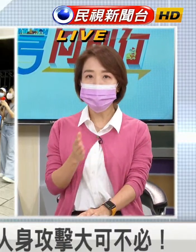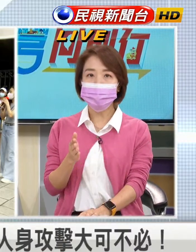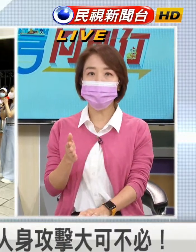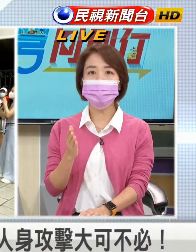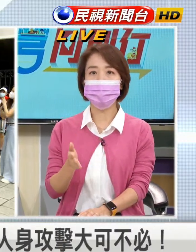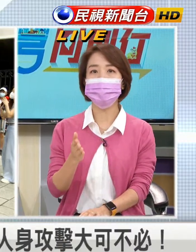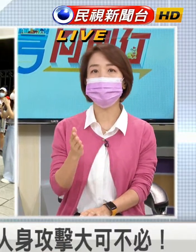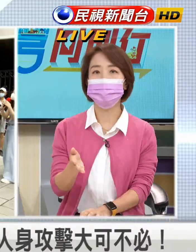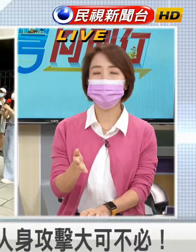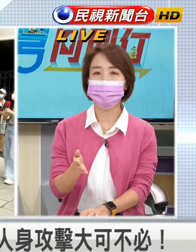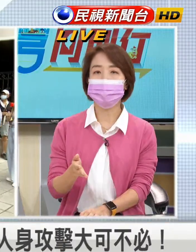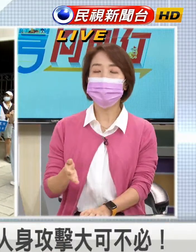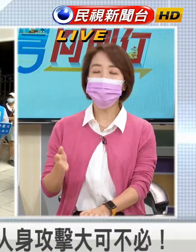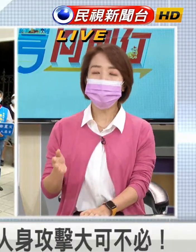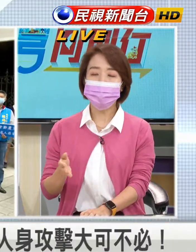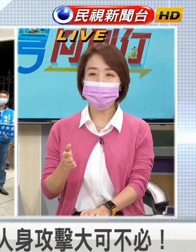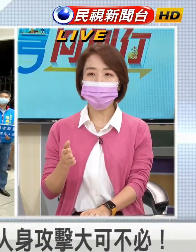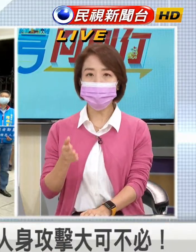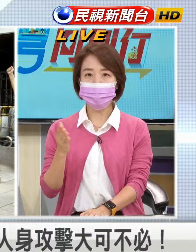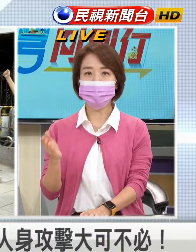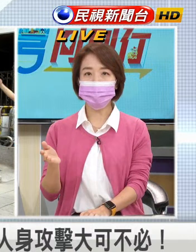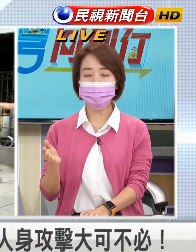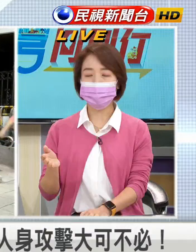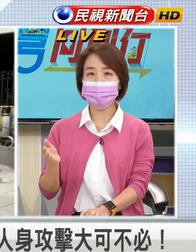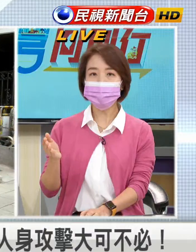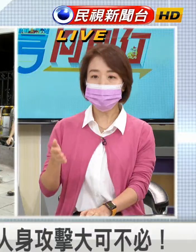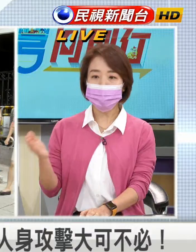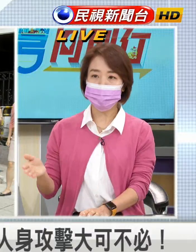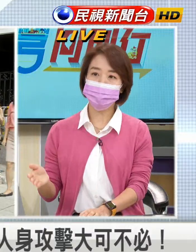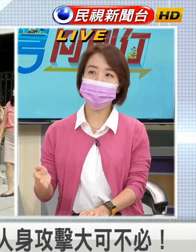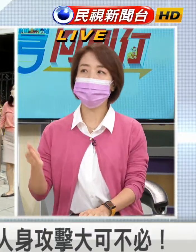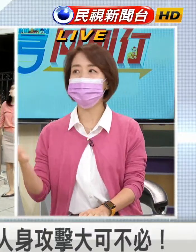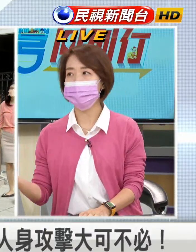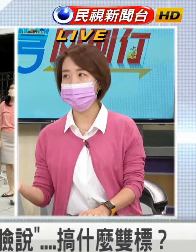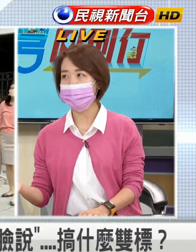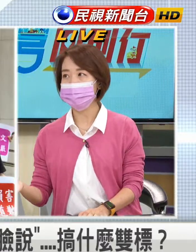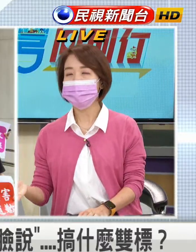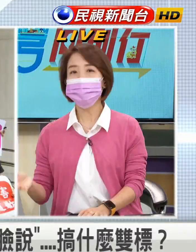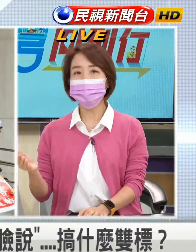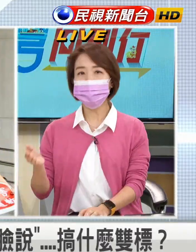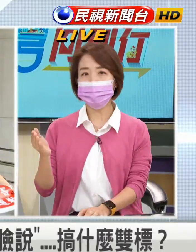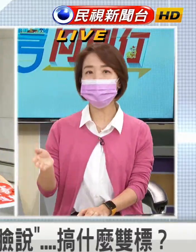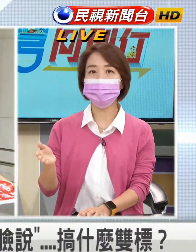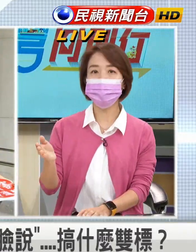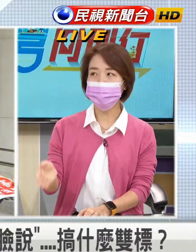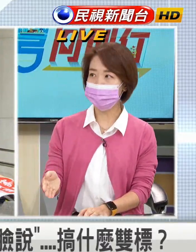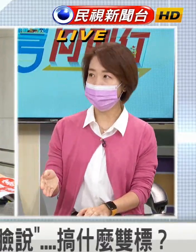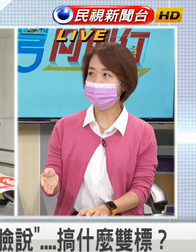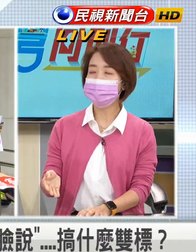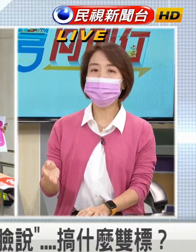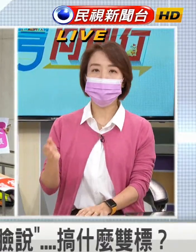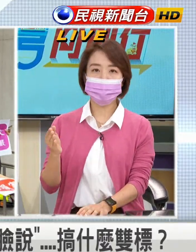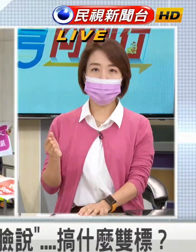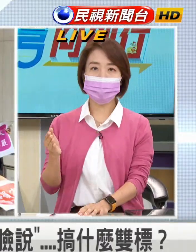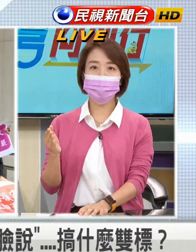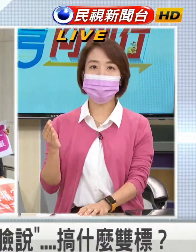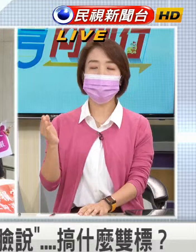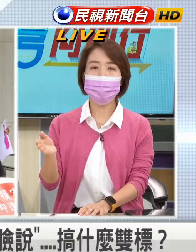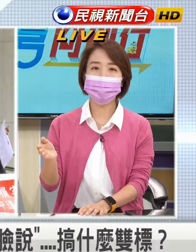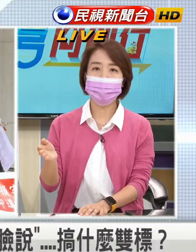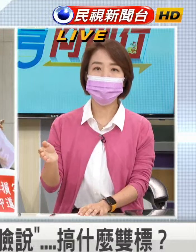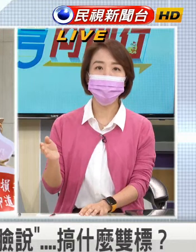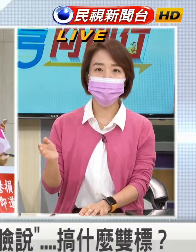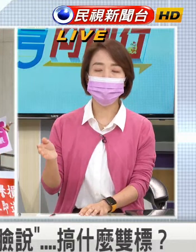其实单纯的就人身攻击，作为一个女性之前，你更基本你就是一个人嘛，对于人格的污蔑，对于她